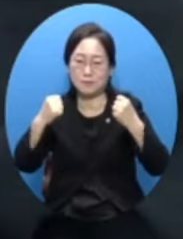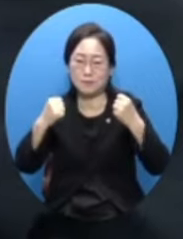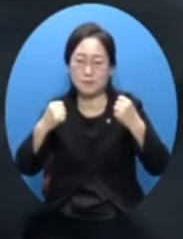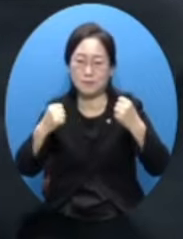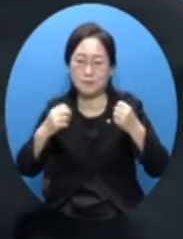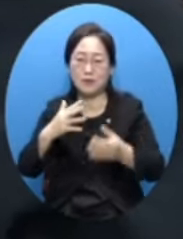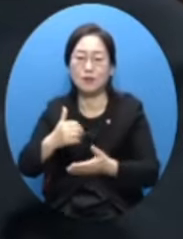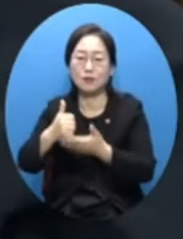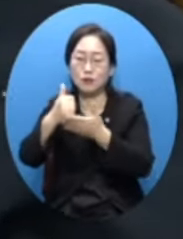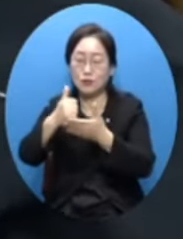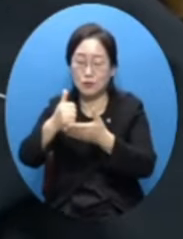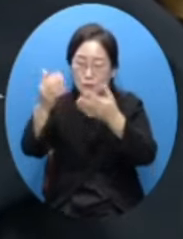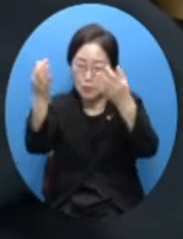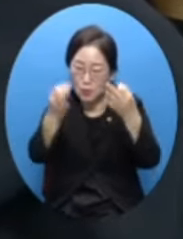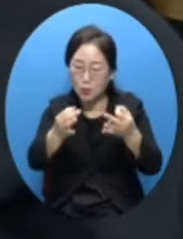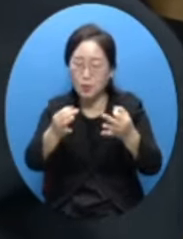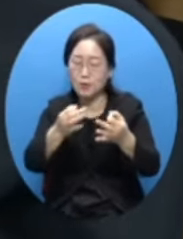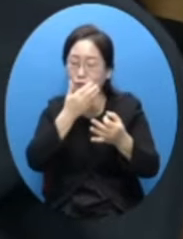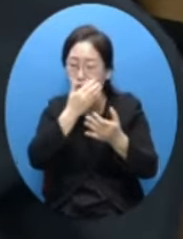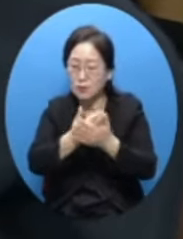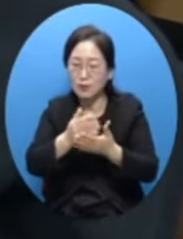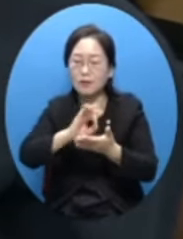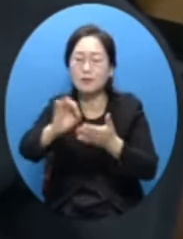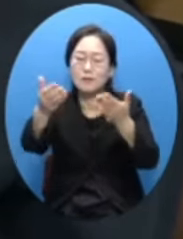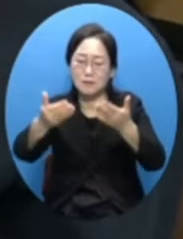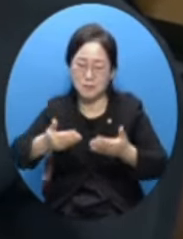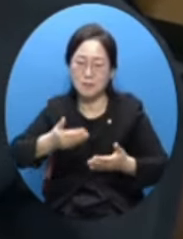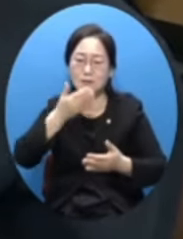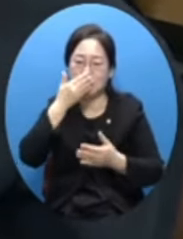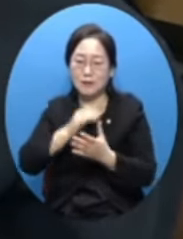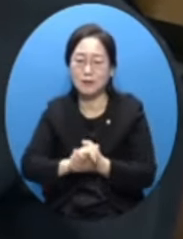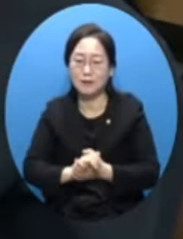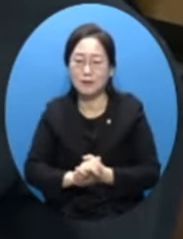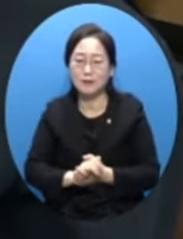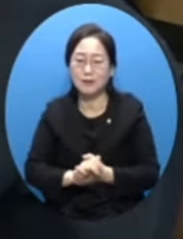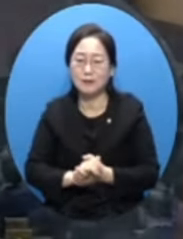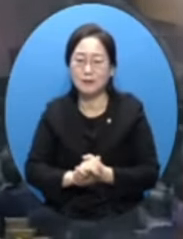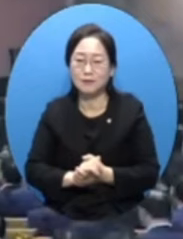앞에 귀하게 쓰임을 받을 수 있게 되는 것입니다.